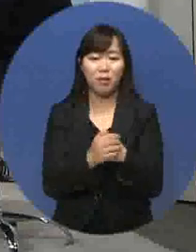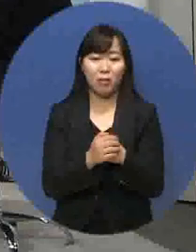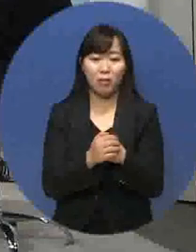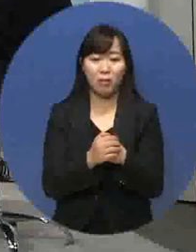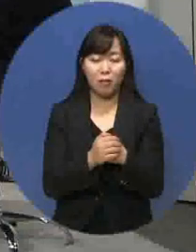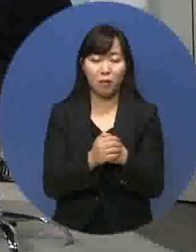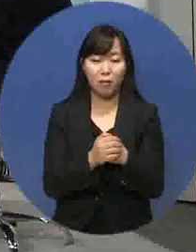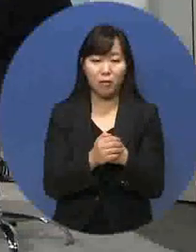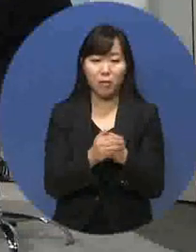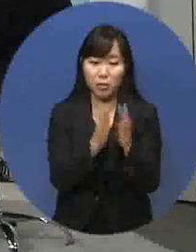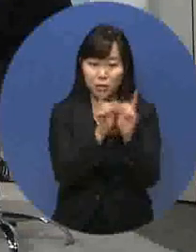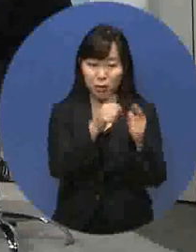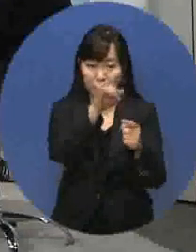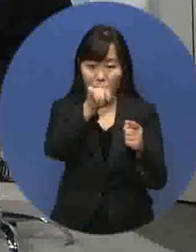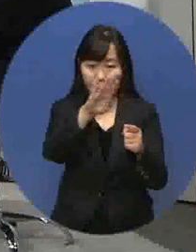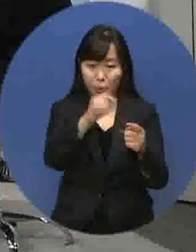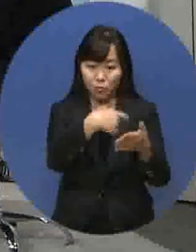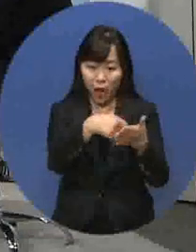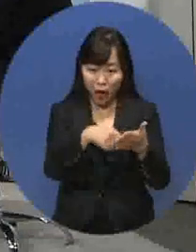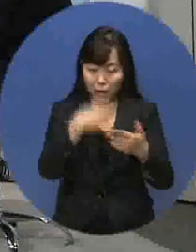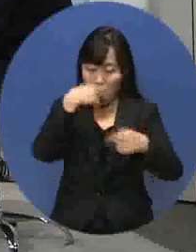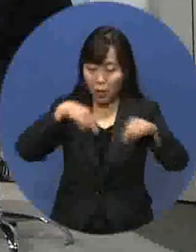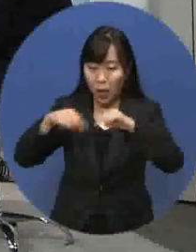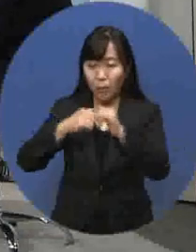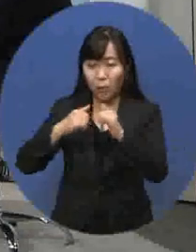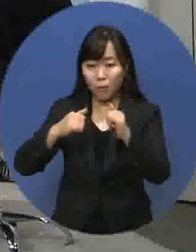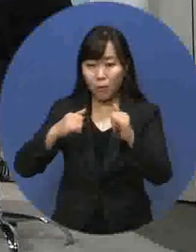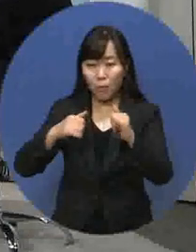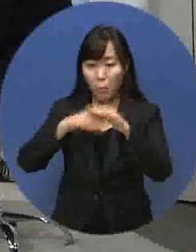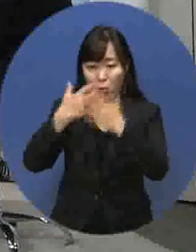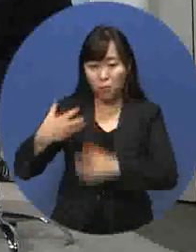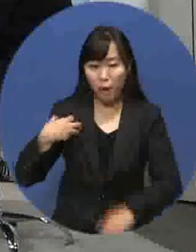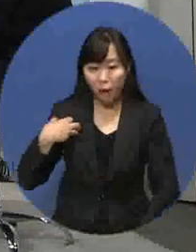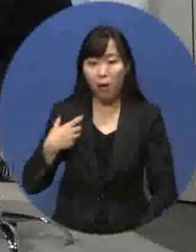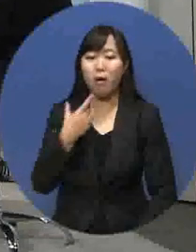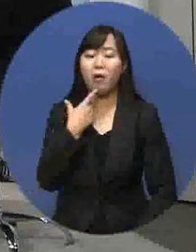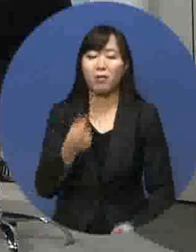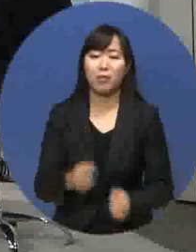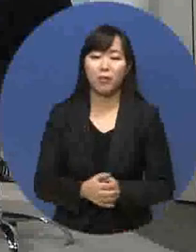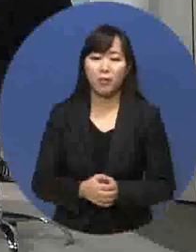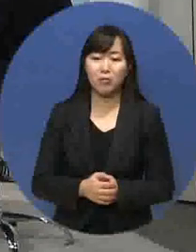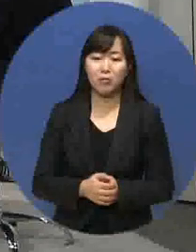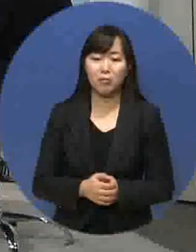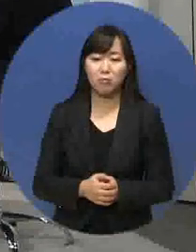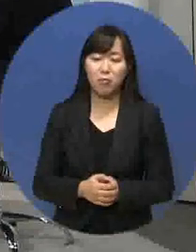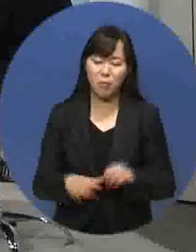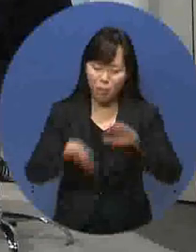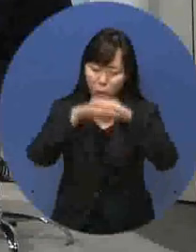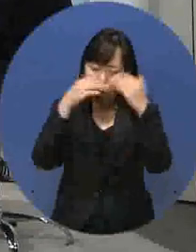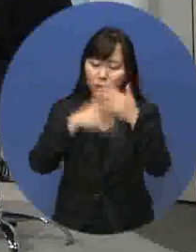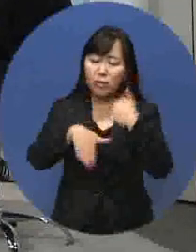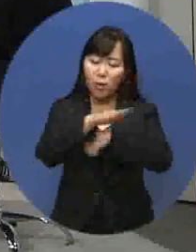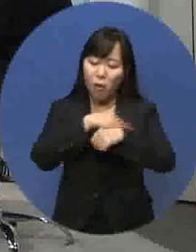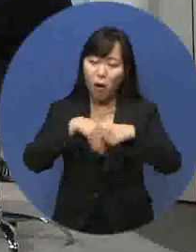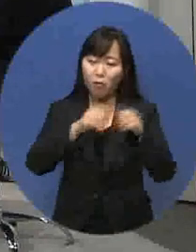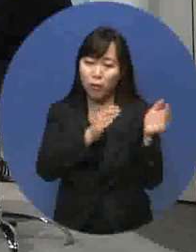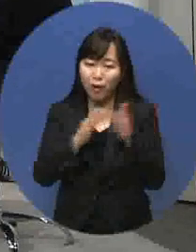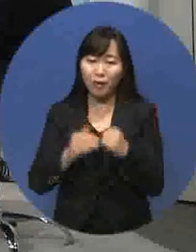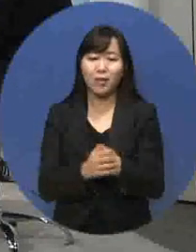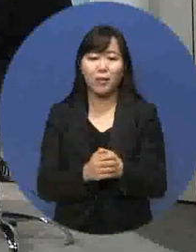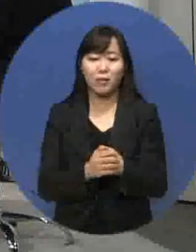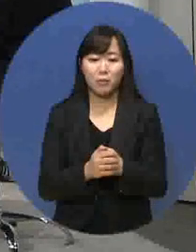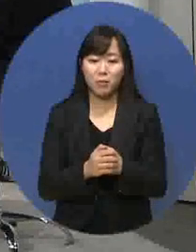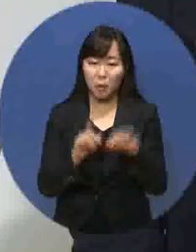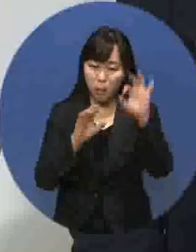소재도 각본 예. 감독. 예, 예. 어? 예, 예. 어. 연출 예, 다 하시고 근데 작품을